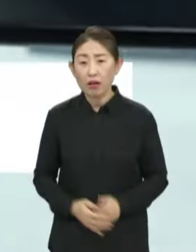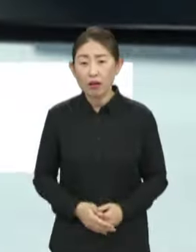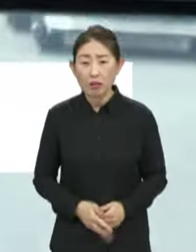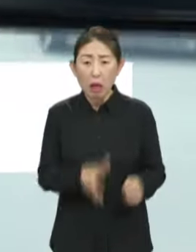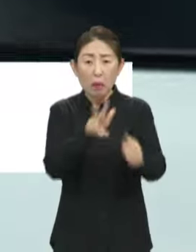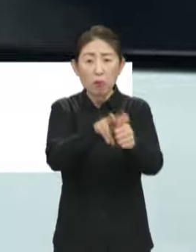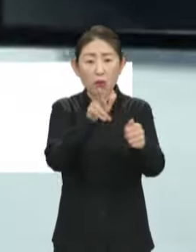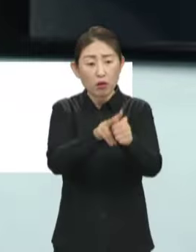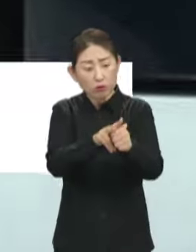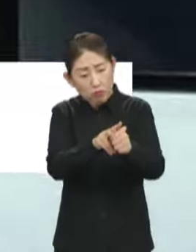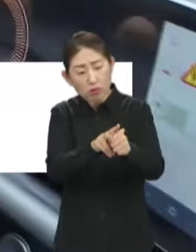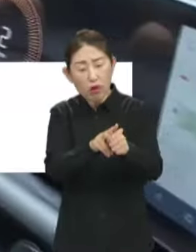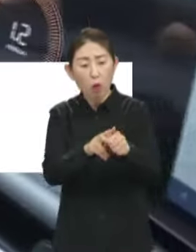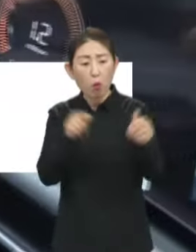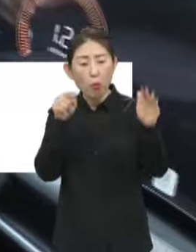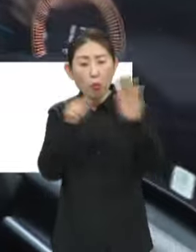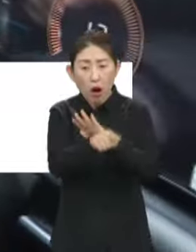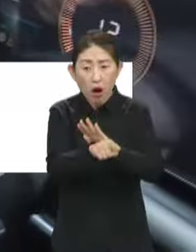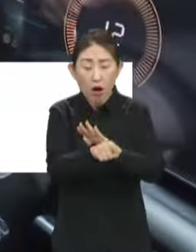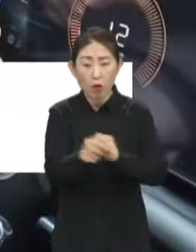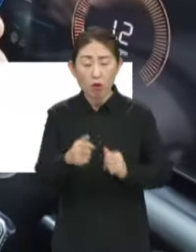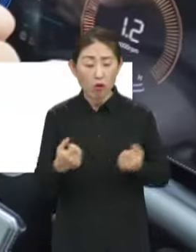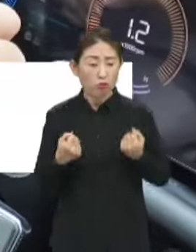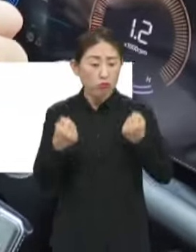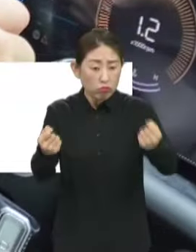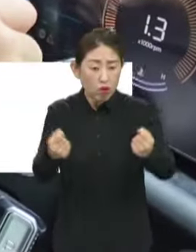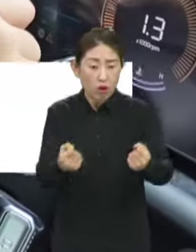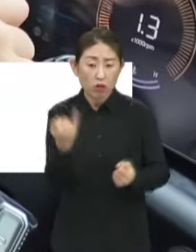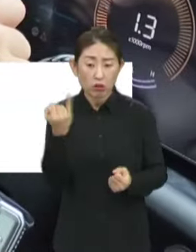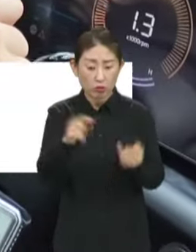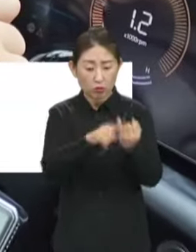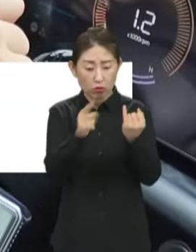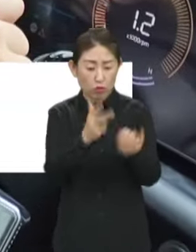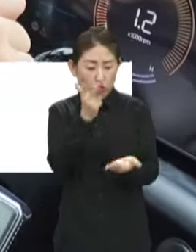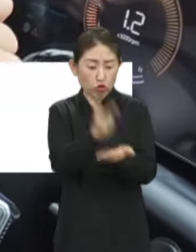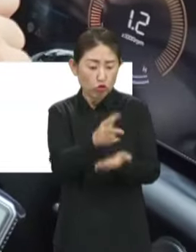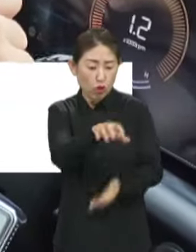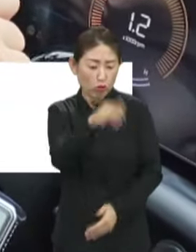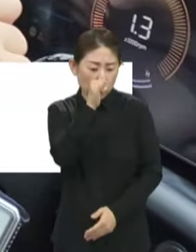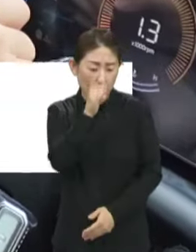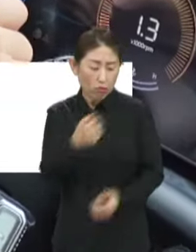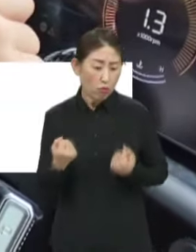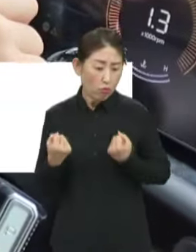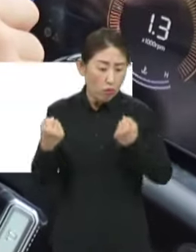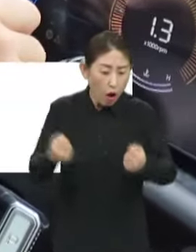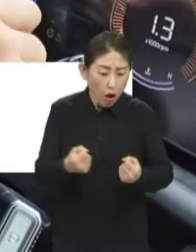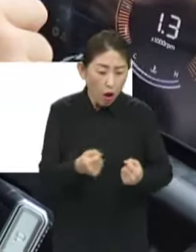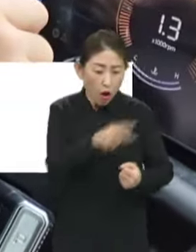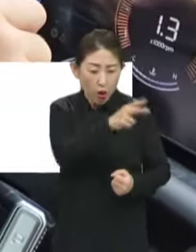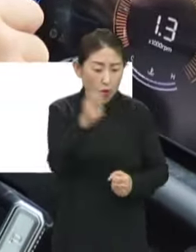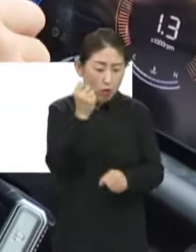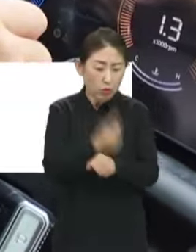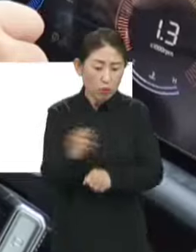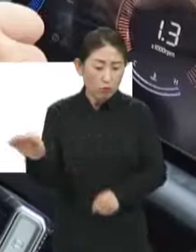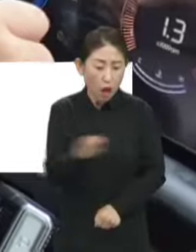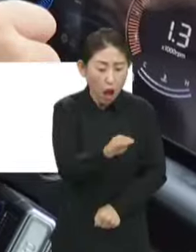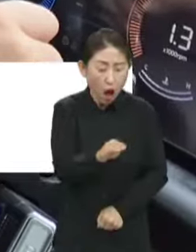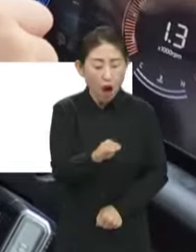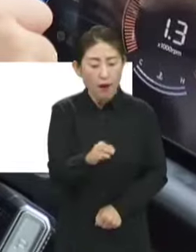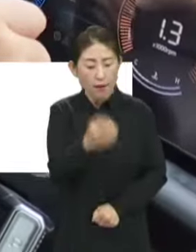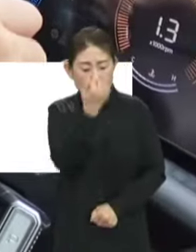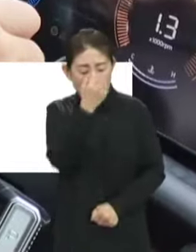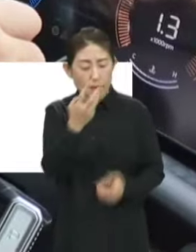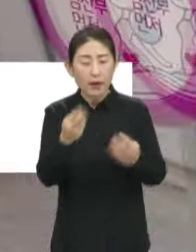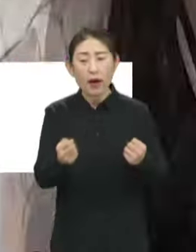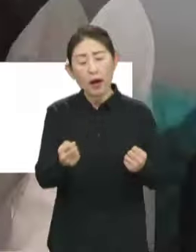보면은 여성 전용 주차 구역이 따로 있더라고요. 근데 그런 데가 항상 자리가 다 차